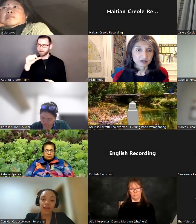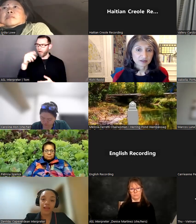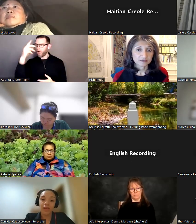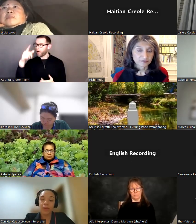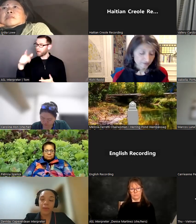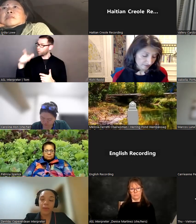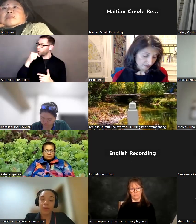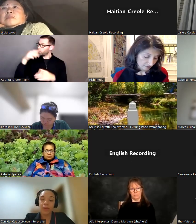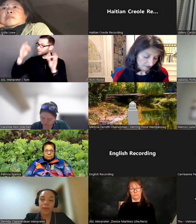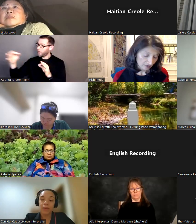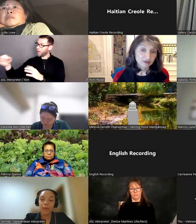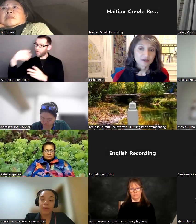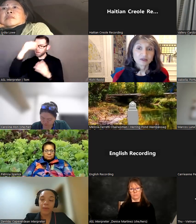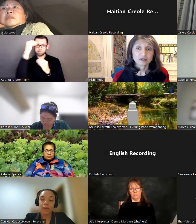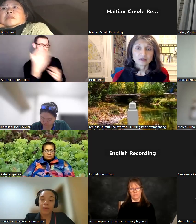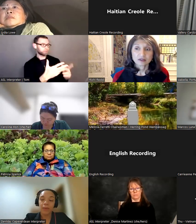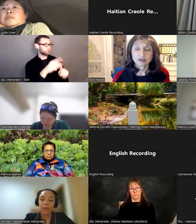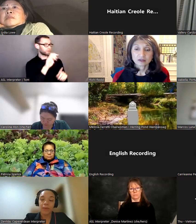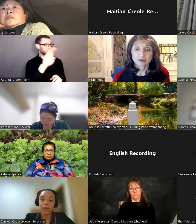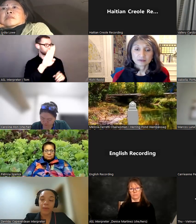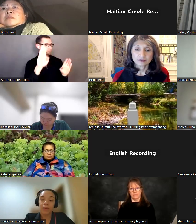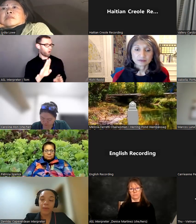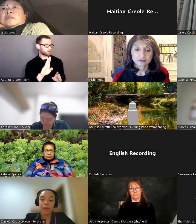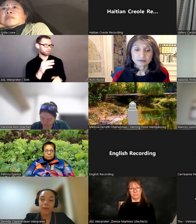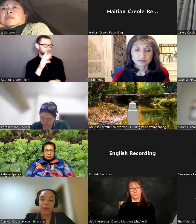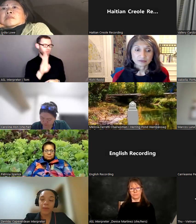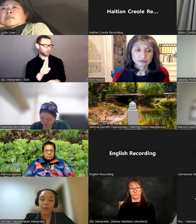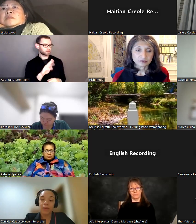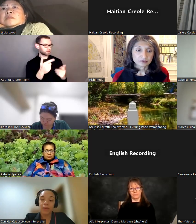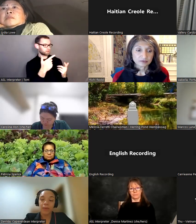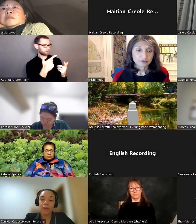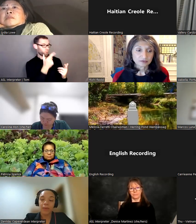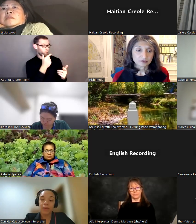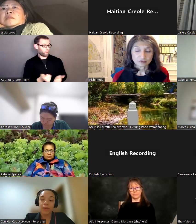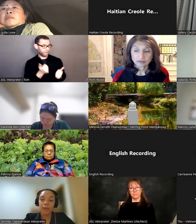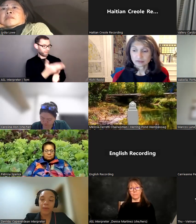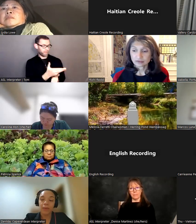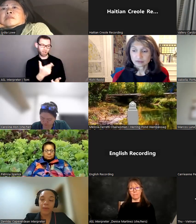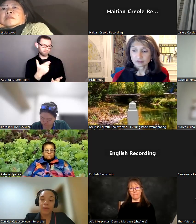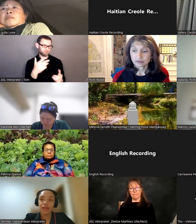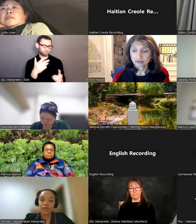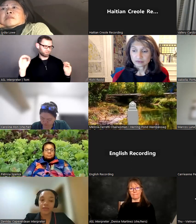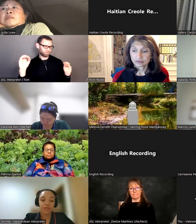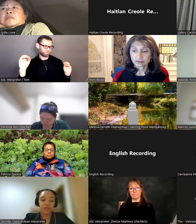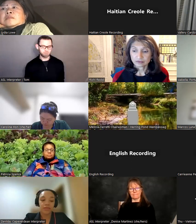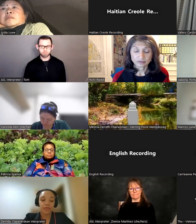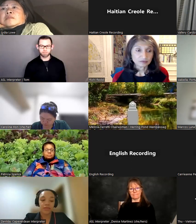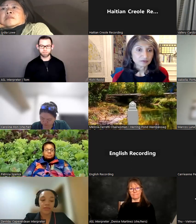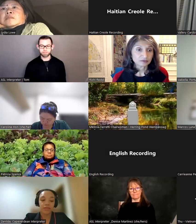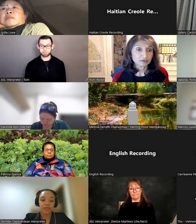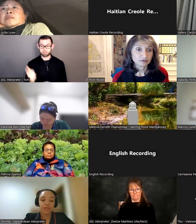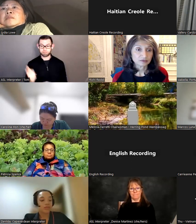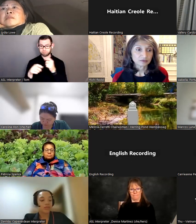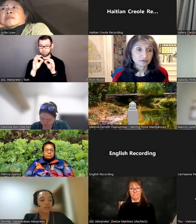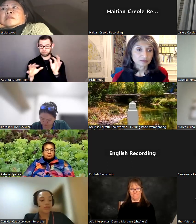bonne communication entre le monde East Boston yo, zone Est dans Boston We have à a cause du question problème from langage.